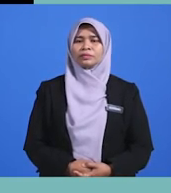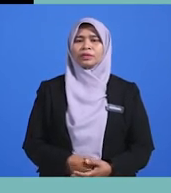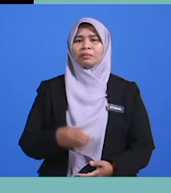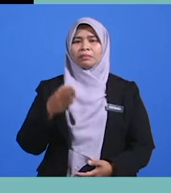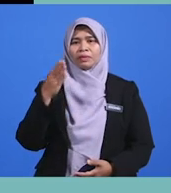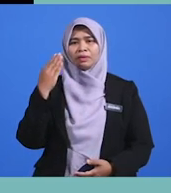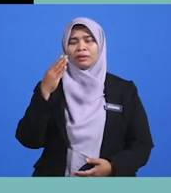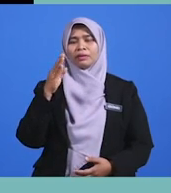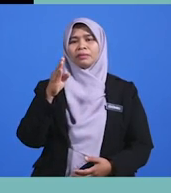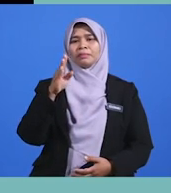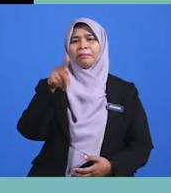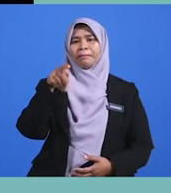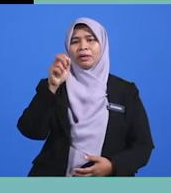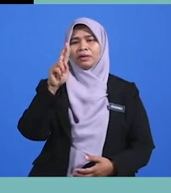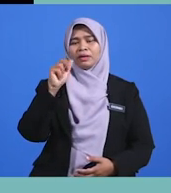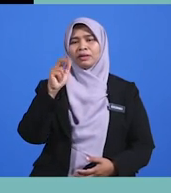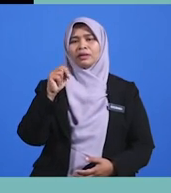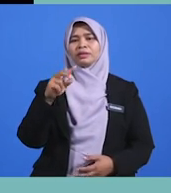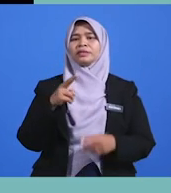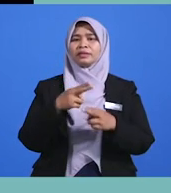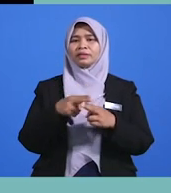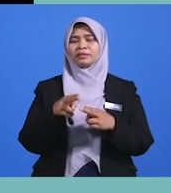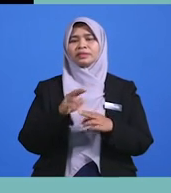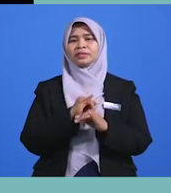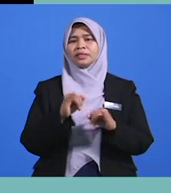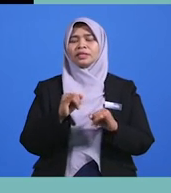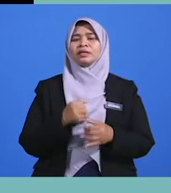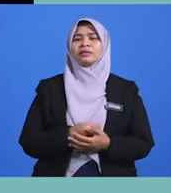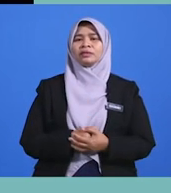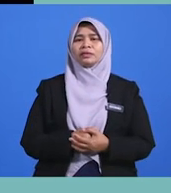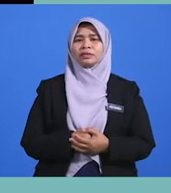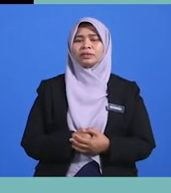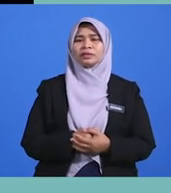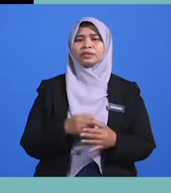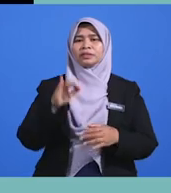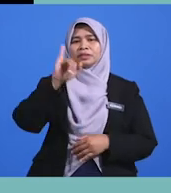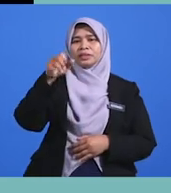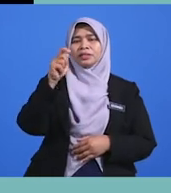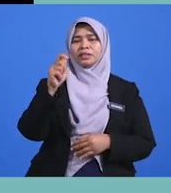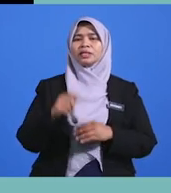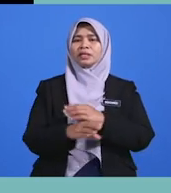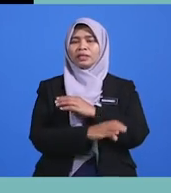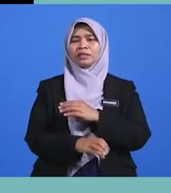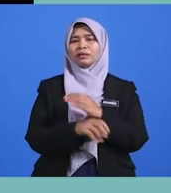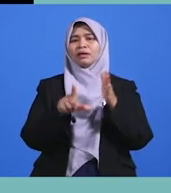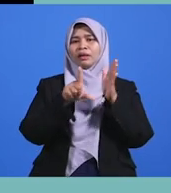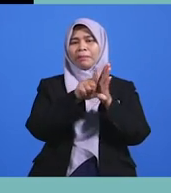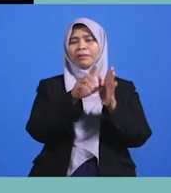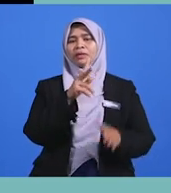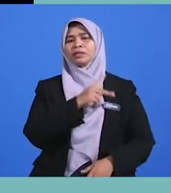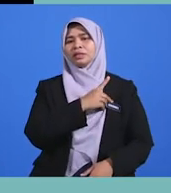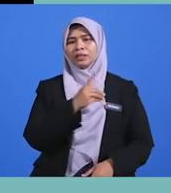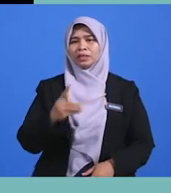Belakang parang diasah jangan, tajam depan diasap kemenyan. Jata Negara, lambang